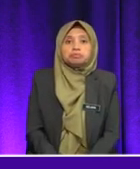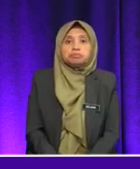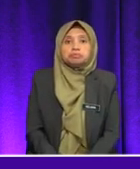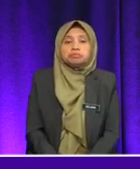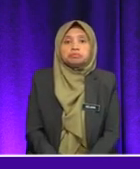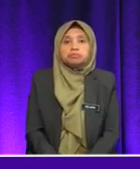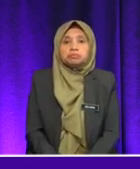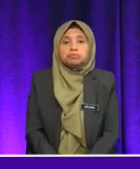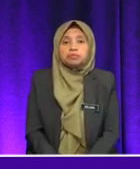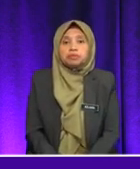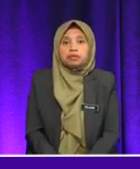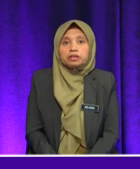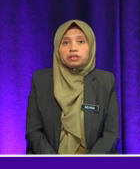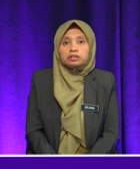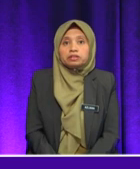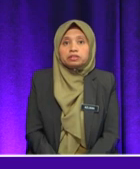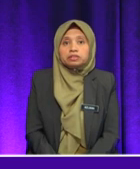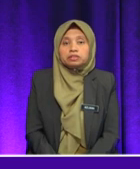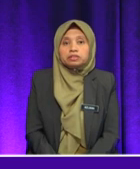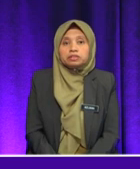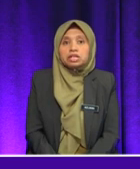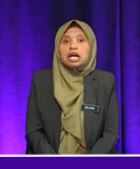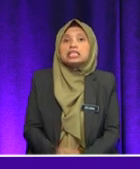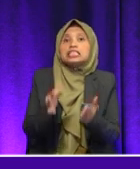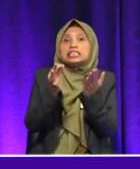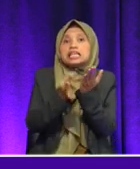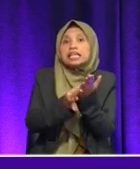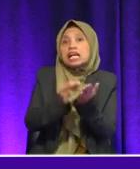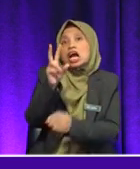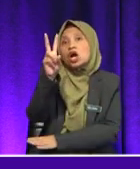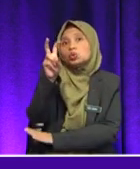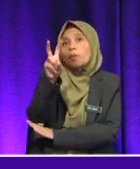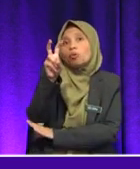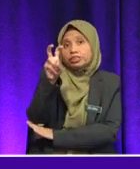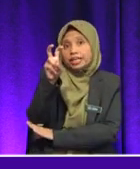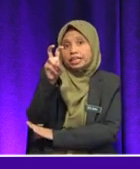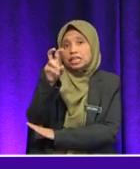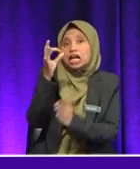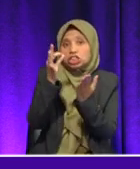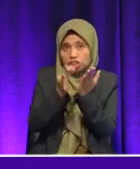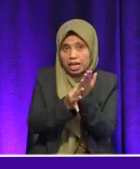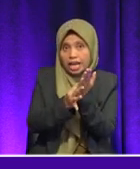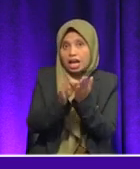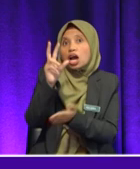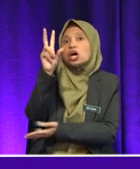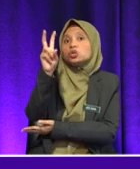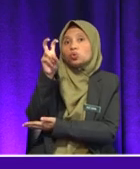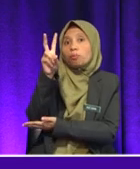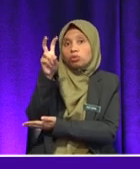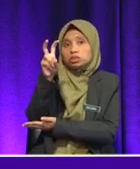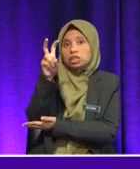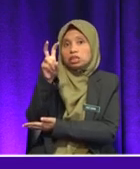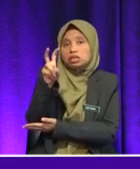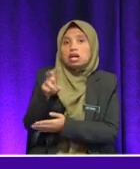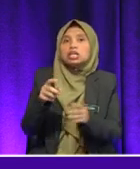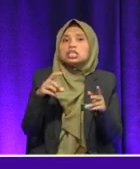Oke baik di sini Saya tidak kenalkan ceiling 20 sen Oke tengok baik-baik Kenapa BBC kalau